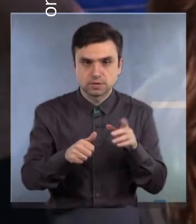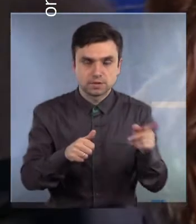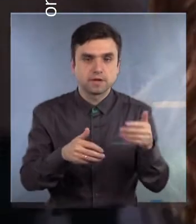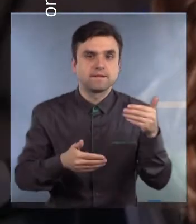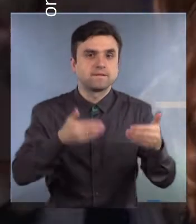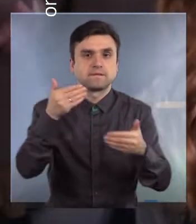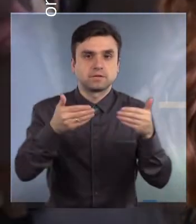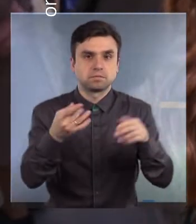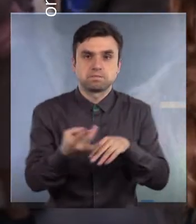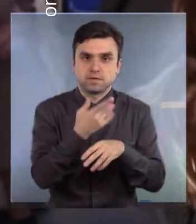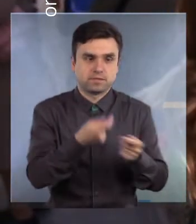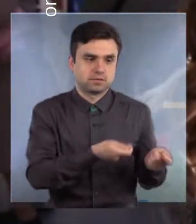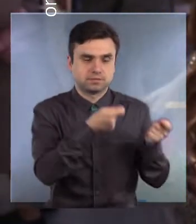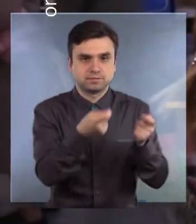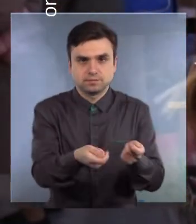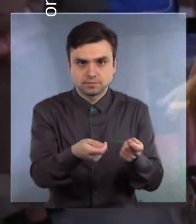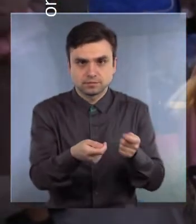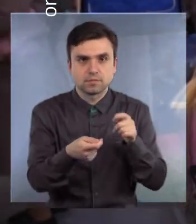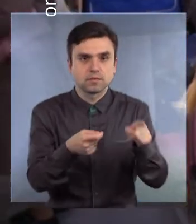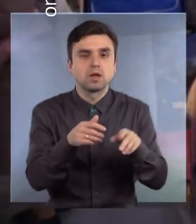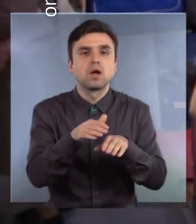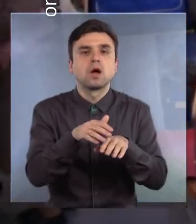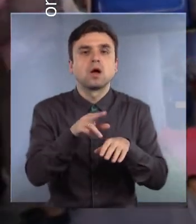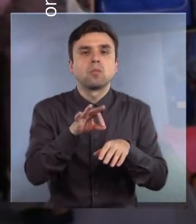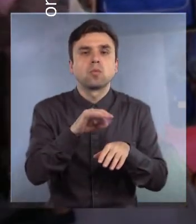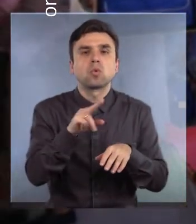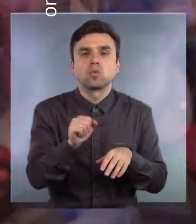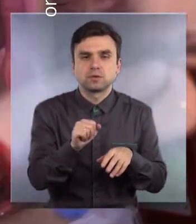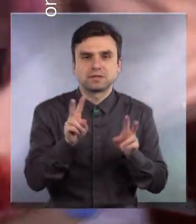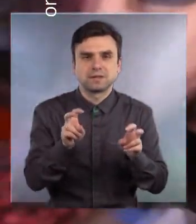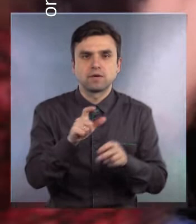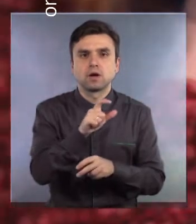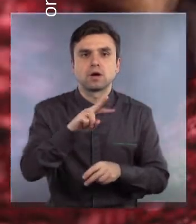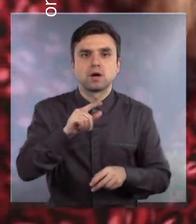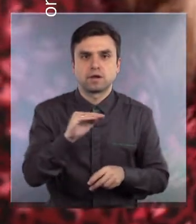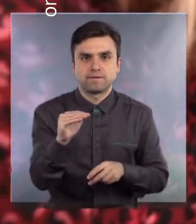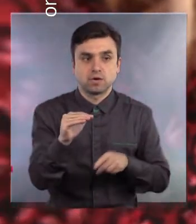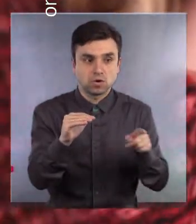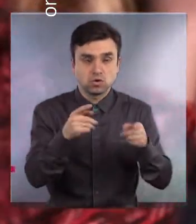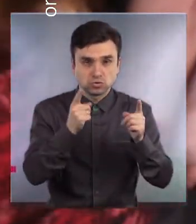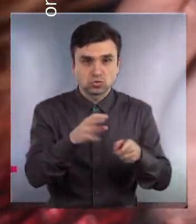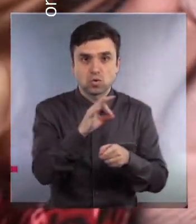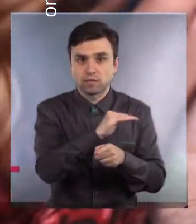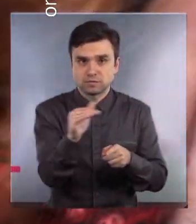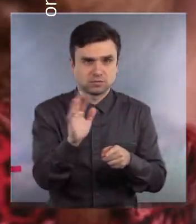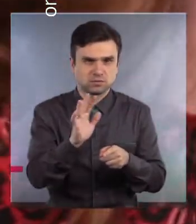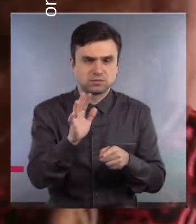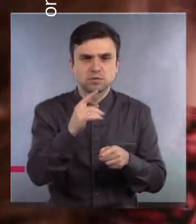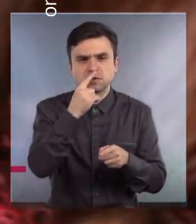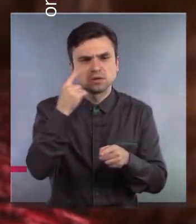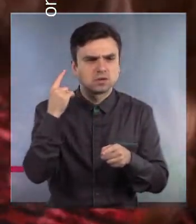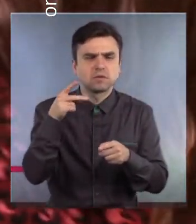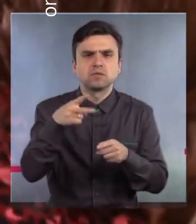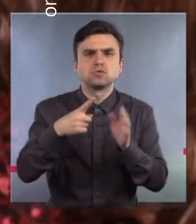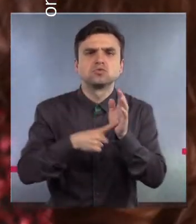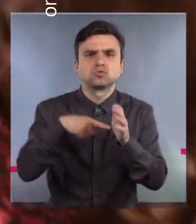ельф, але вона ще поки не признана порода, так як була виведена тільки в 2006 році. продезінфікувати та розтерти руки – обов'язкова